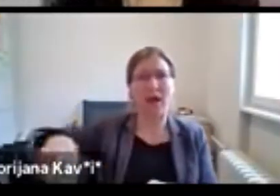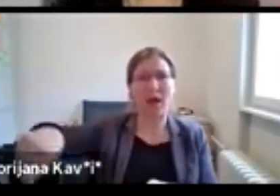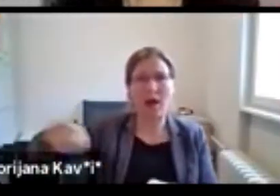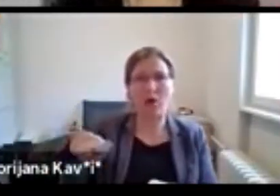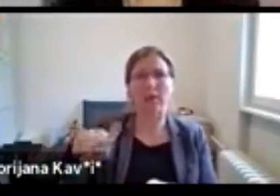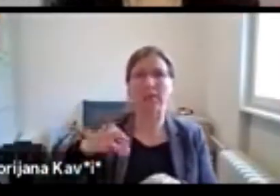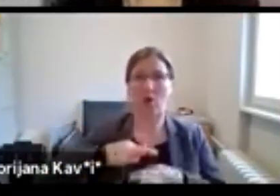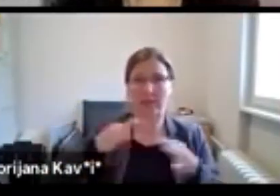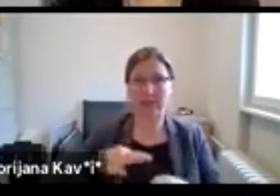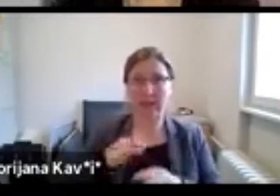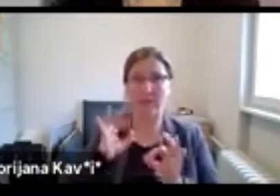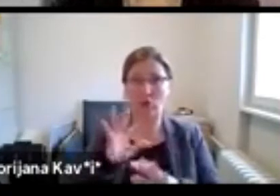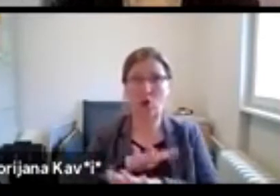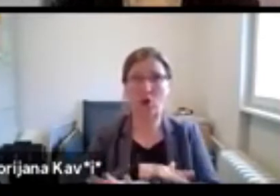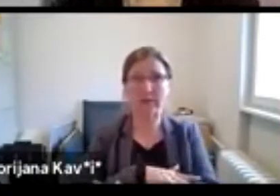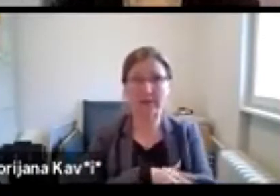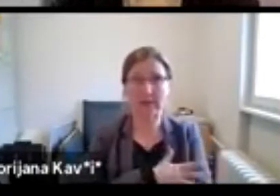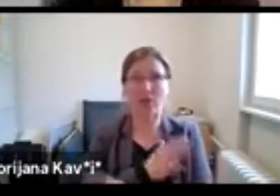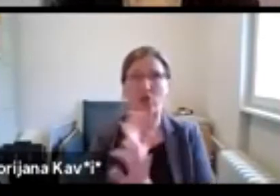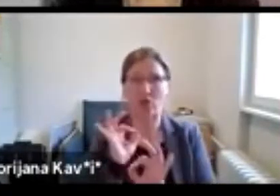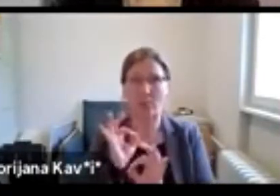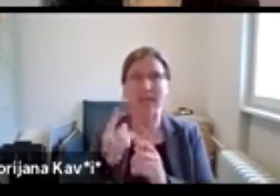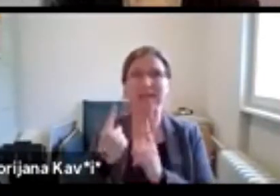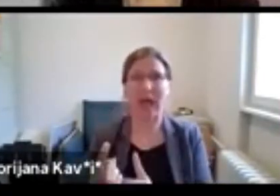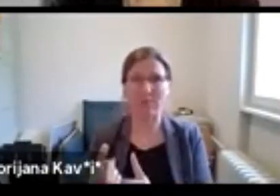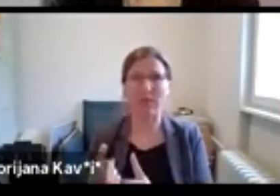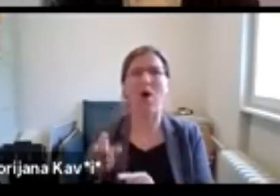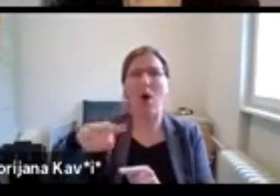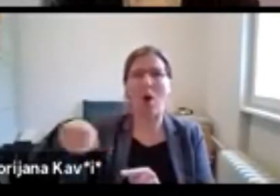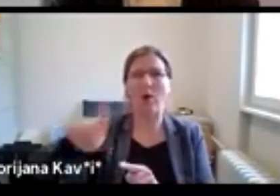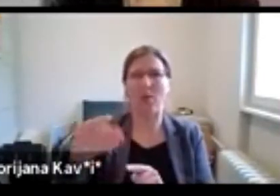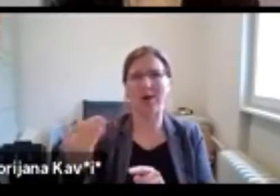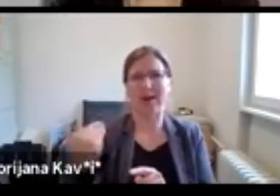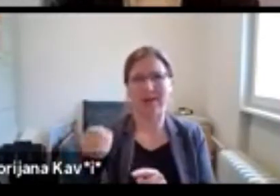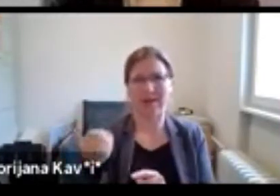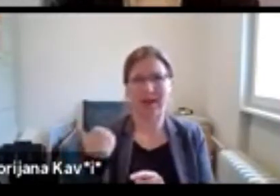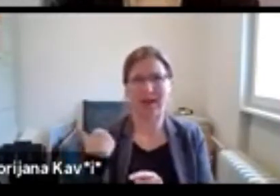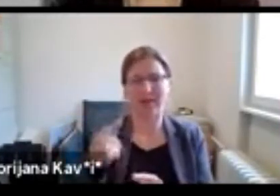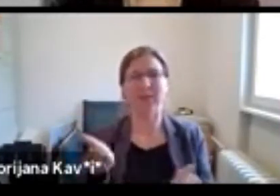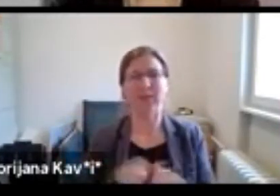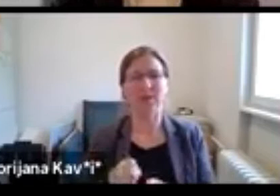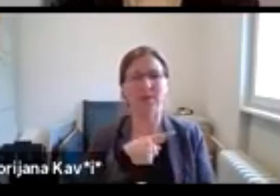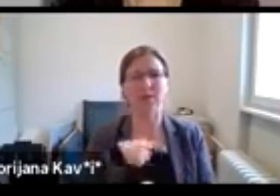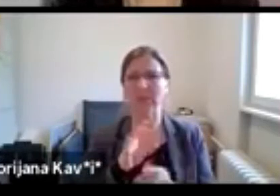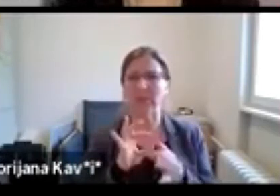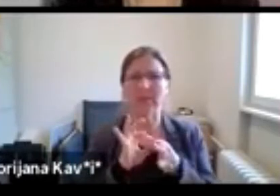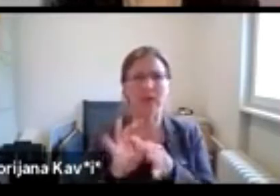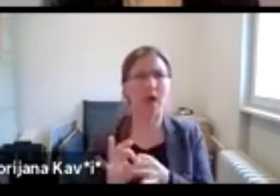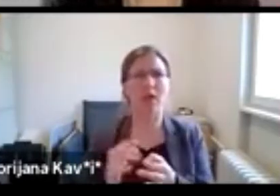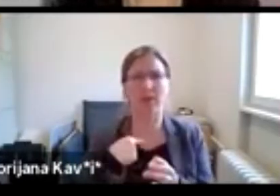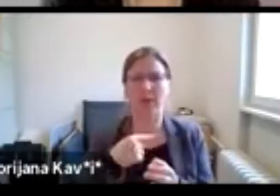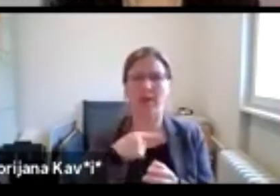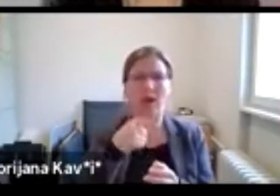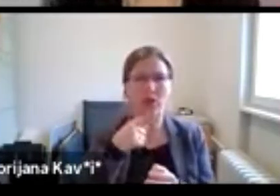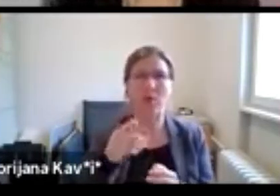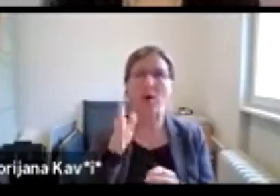da mogu doći i da se osjećaju sigurno, da nam se jave. Ono što svakako naglašavamo svakoj osobi koju pozivamo na